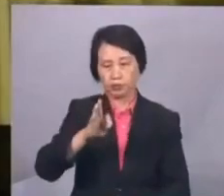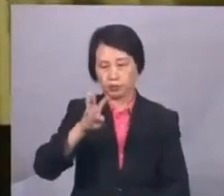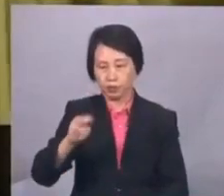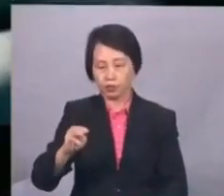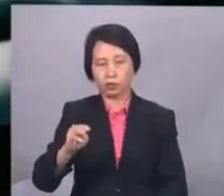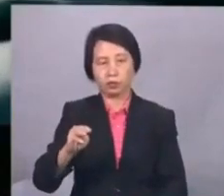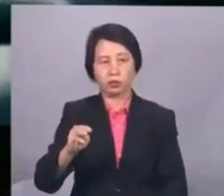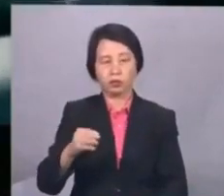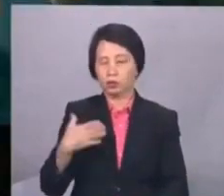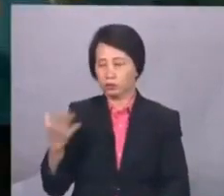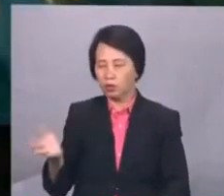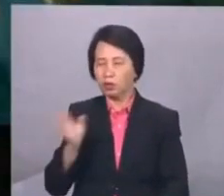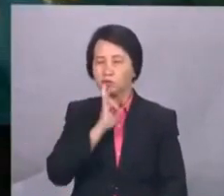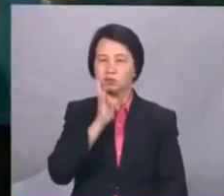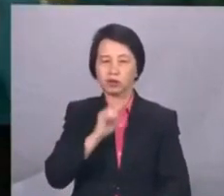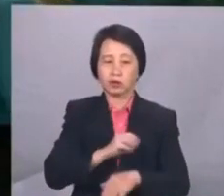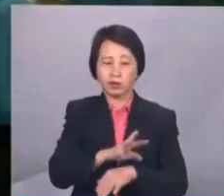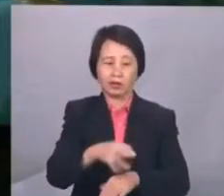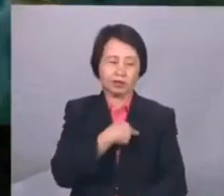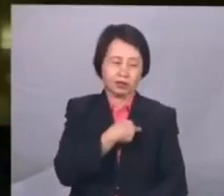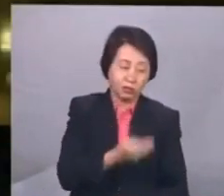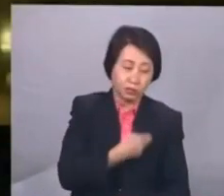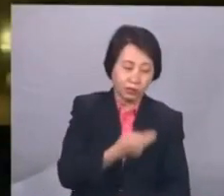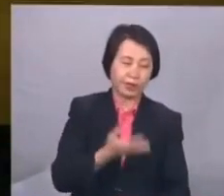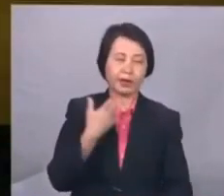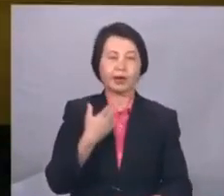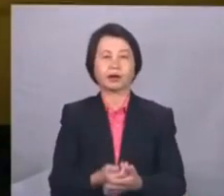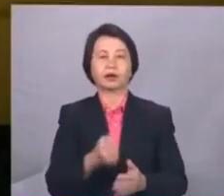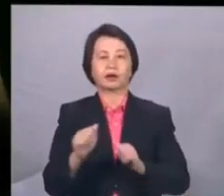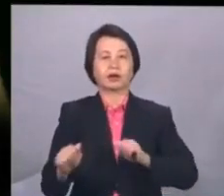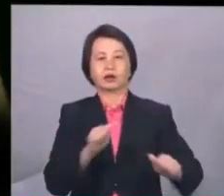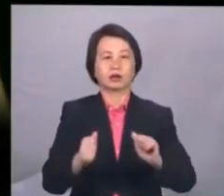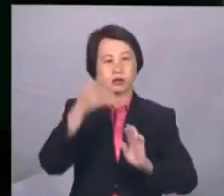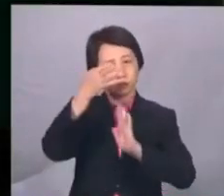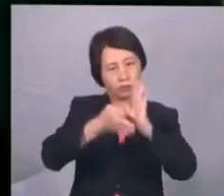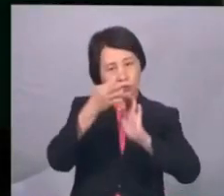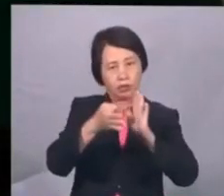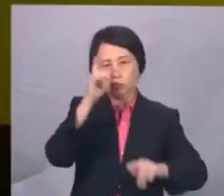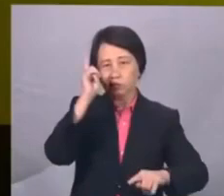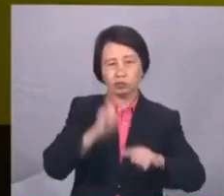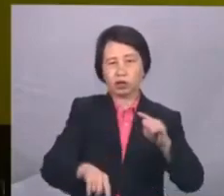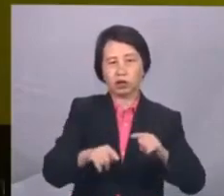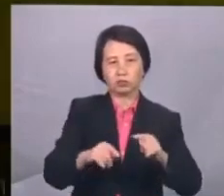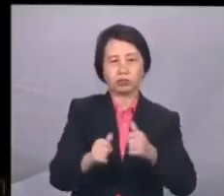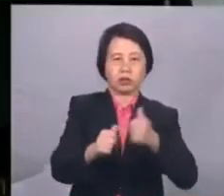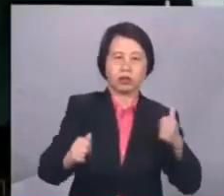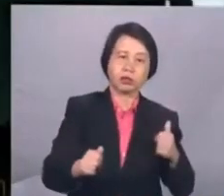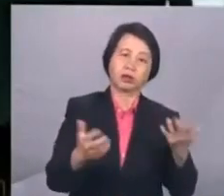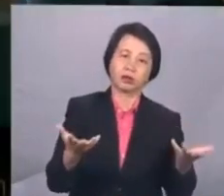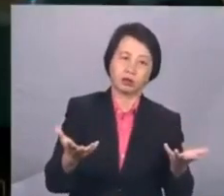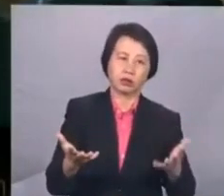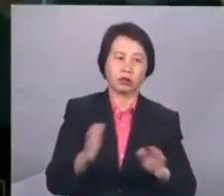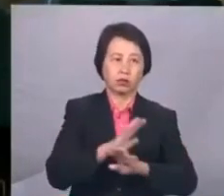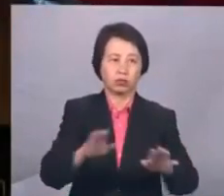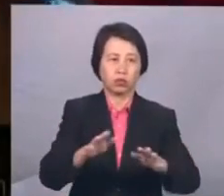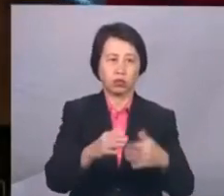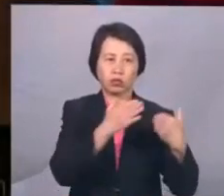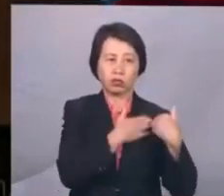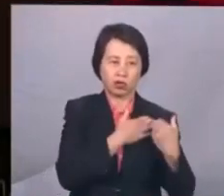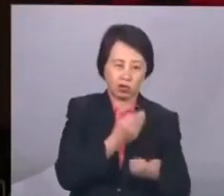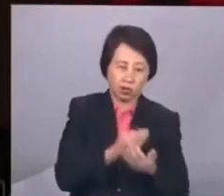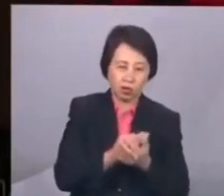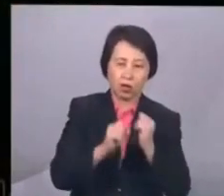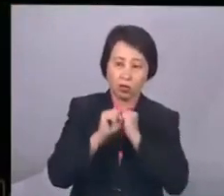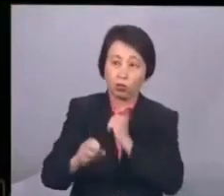sehari-hari belum mengakui kesan kerugian yang dialami pencak silatnya yang tidak dapat dielakan bukan sekadar menanggung